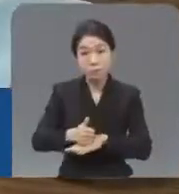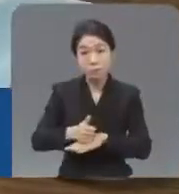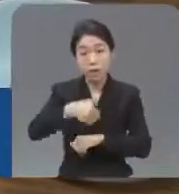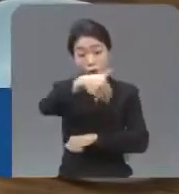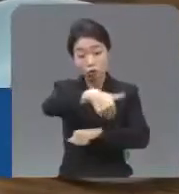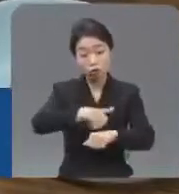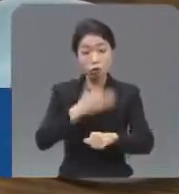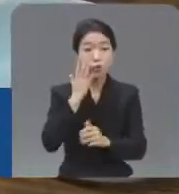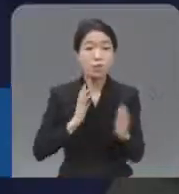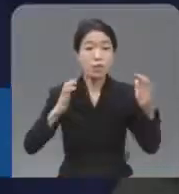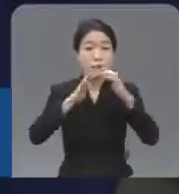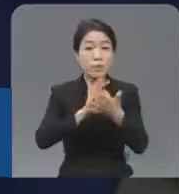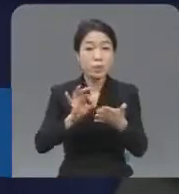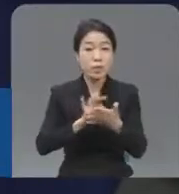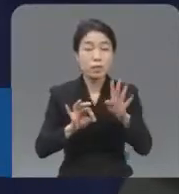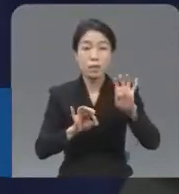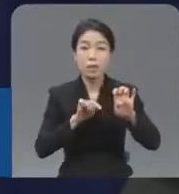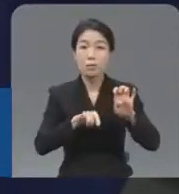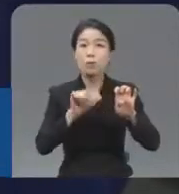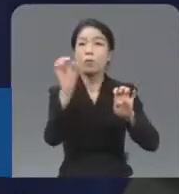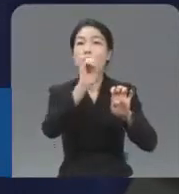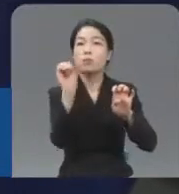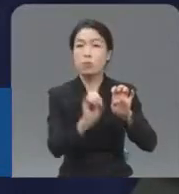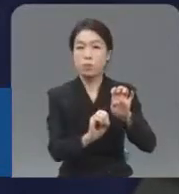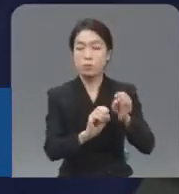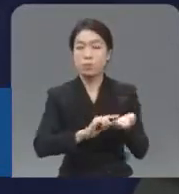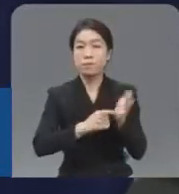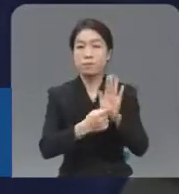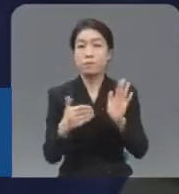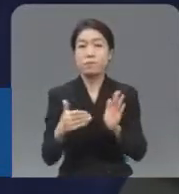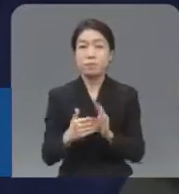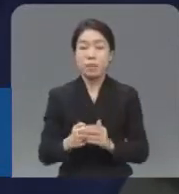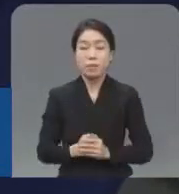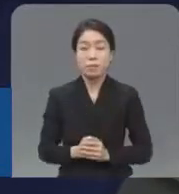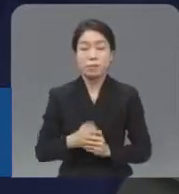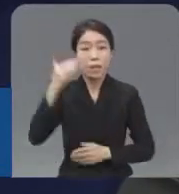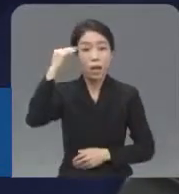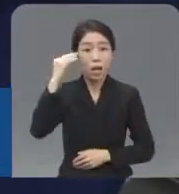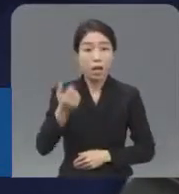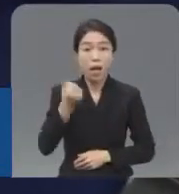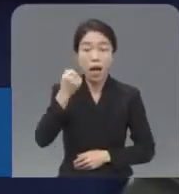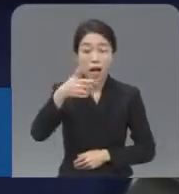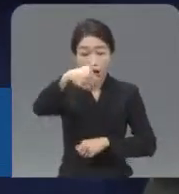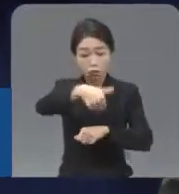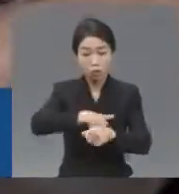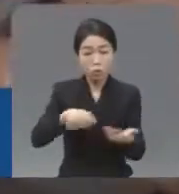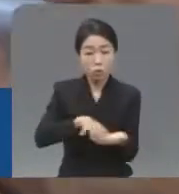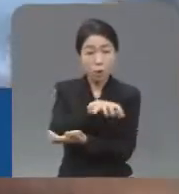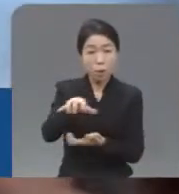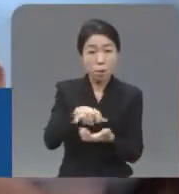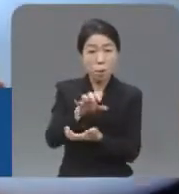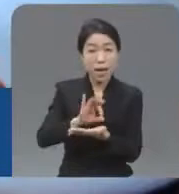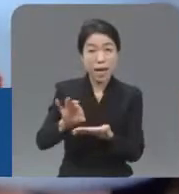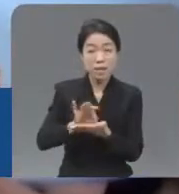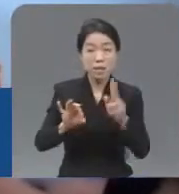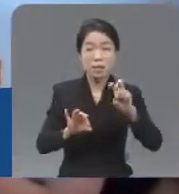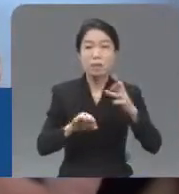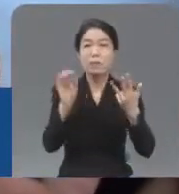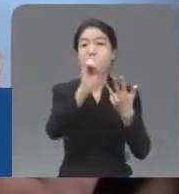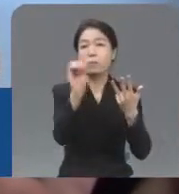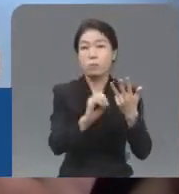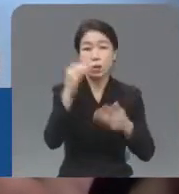수입 김치 사용 비율은 40.5%로 나타났습니다. 국내산과 수입을 혼합해서 사용하는 비율은